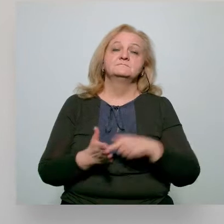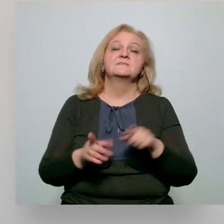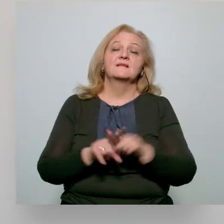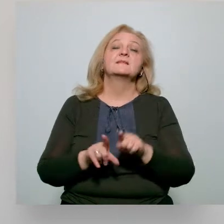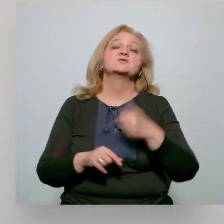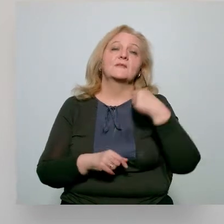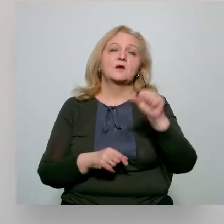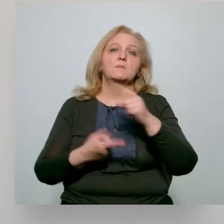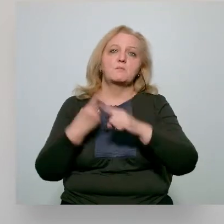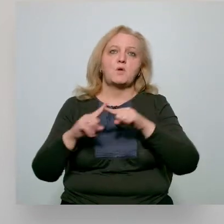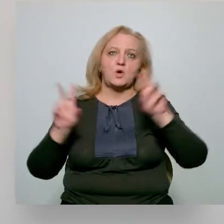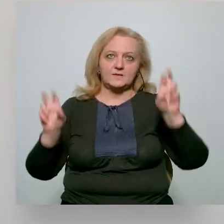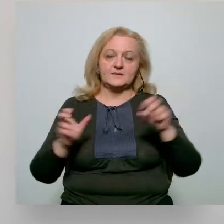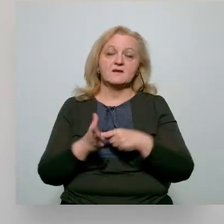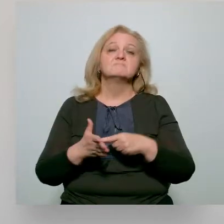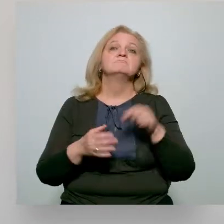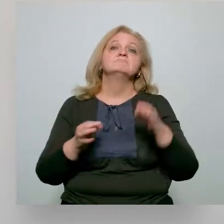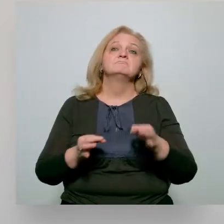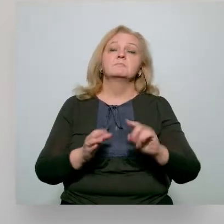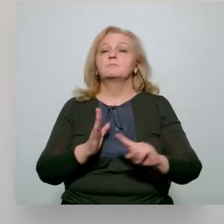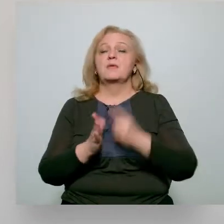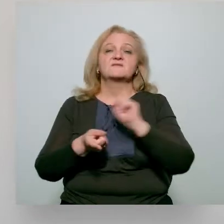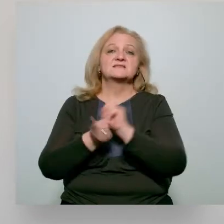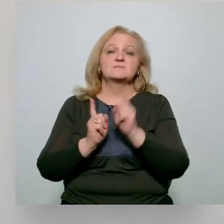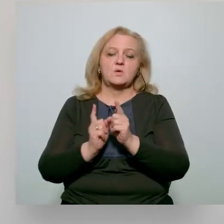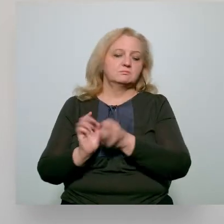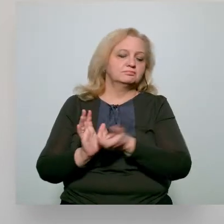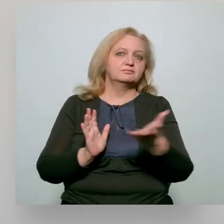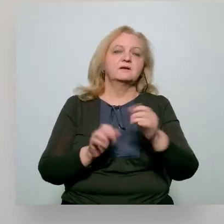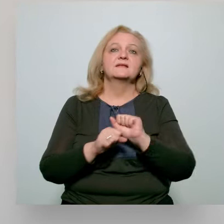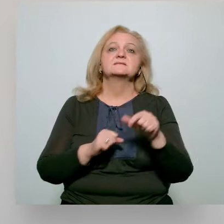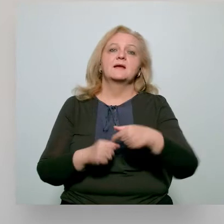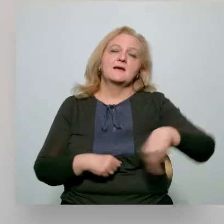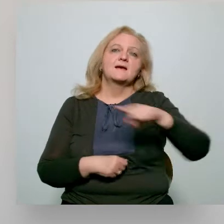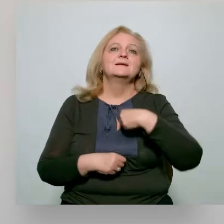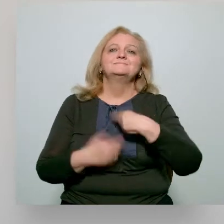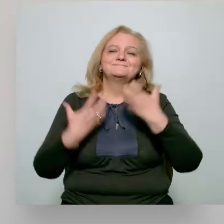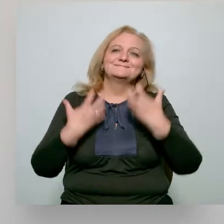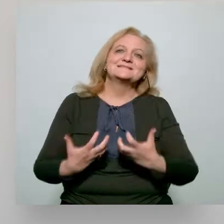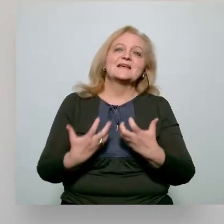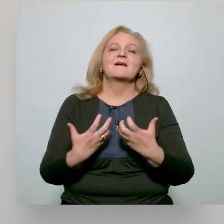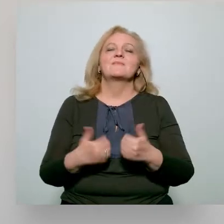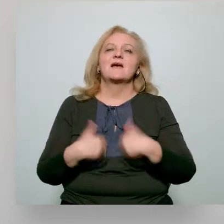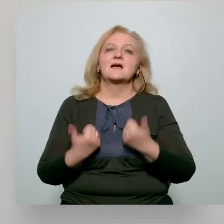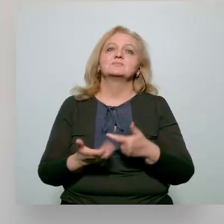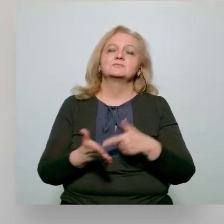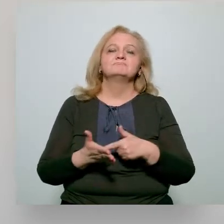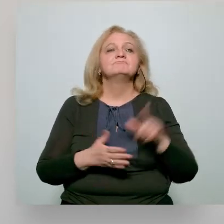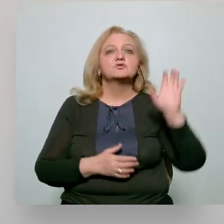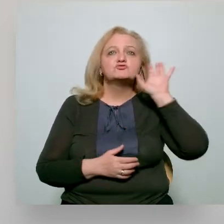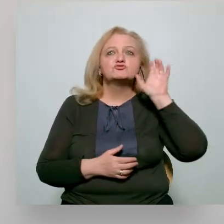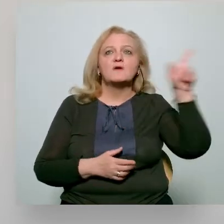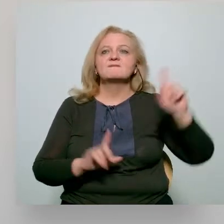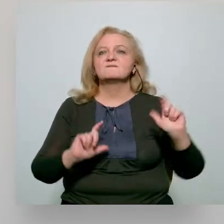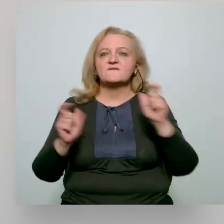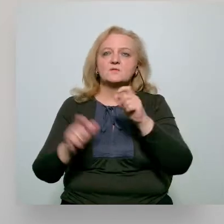Tygodnik Polityka. Formuła od pierwszego spotkania jest taka, że zależy nam na tym, by o tym, co dzieje się w Ukrainie, o